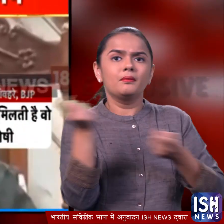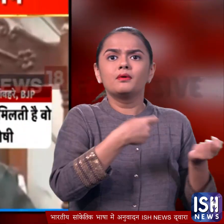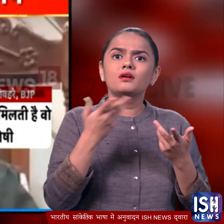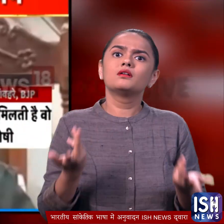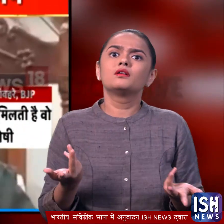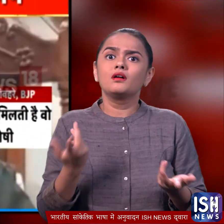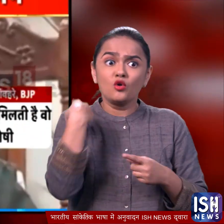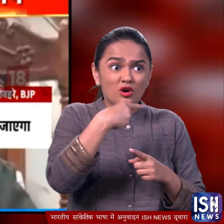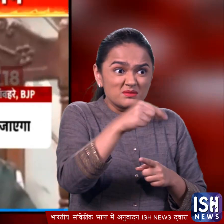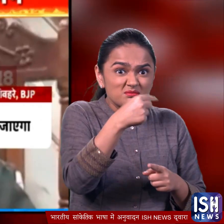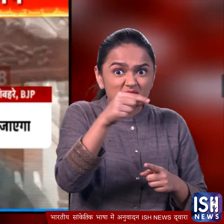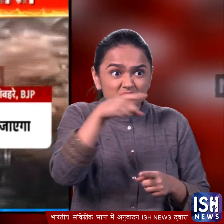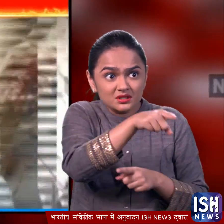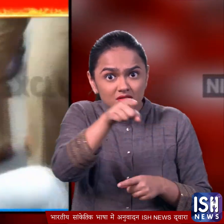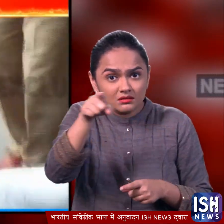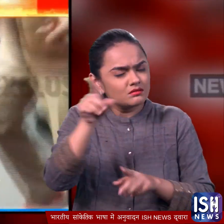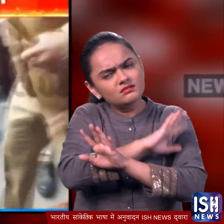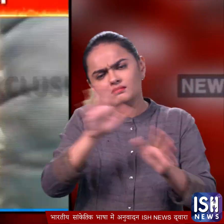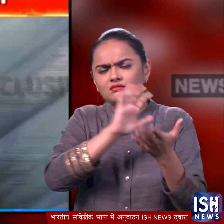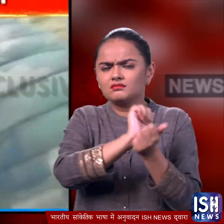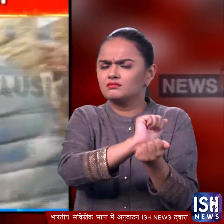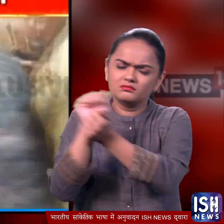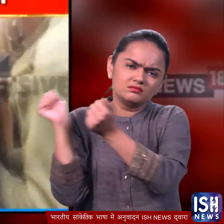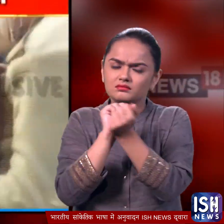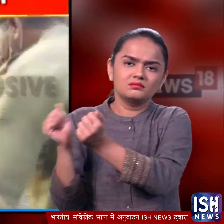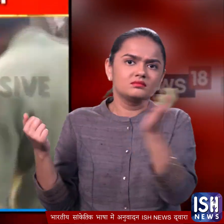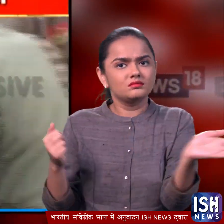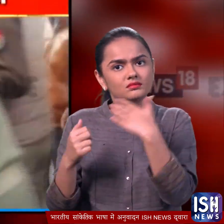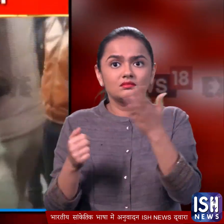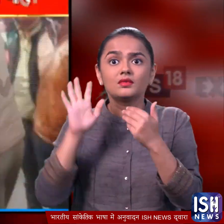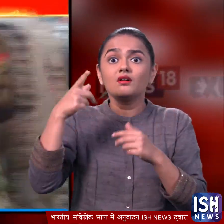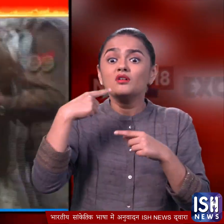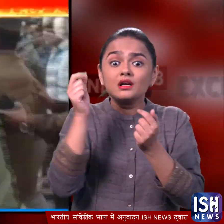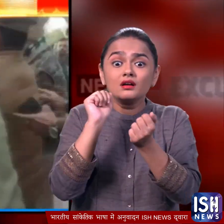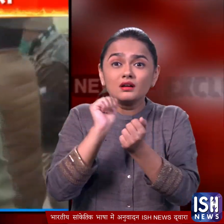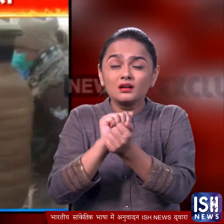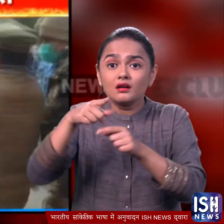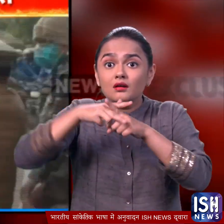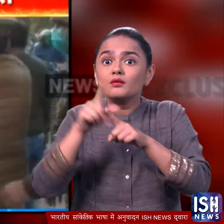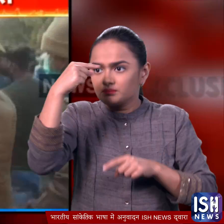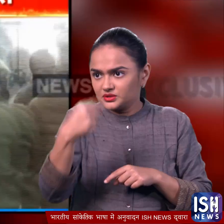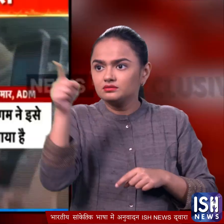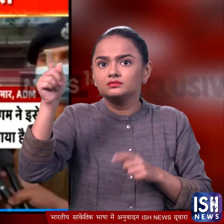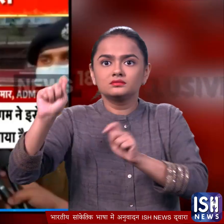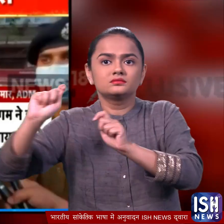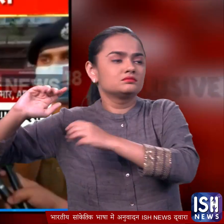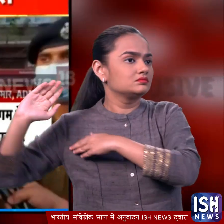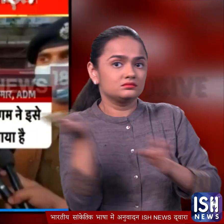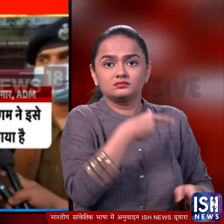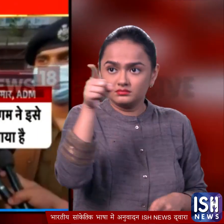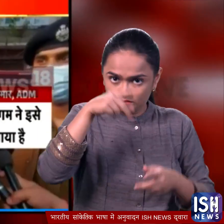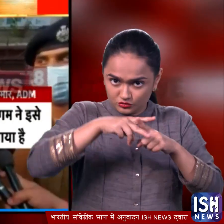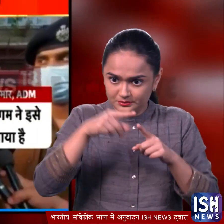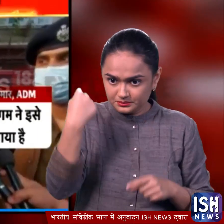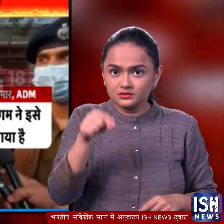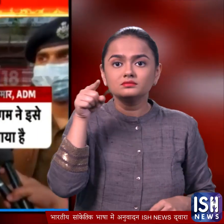संलिप्तता मिलती है, वो दोषी माना जाएगा। अपने आप को घिरते देख प्रशासन ने मंदिर तोड़ने के पीछे नगर निगम को जिम्मेदार ठहरा दिया। नगर निगम ने